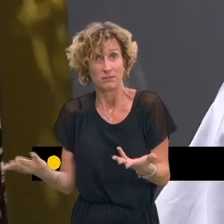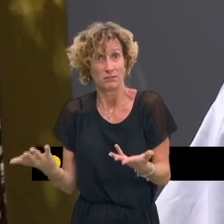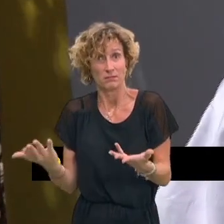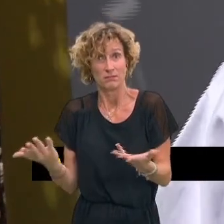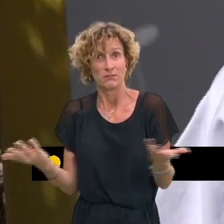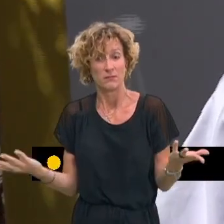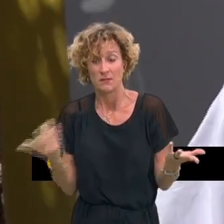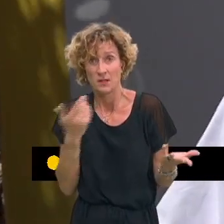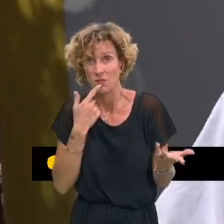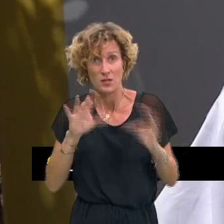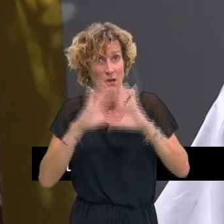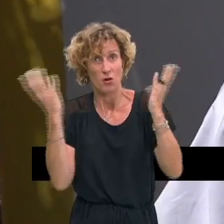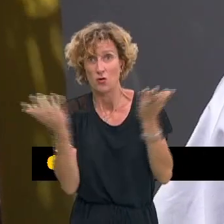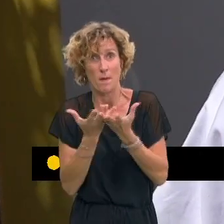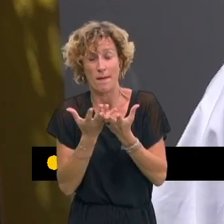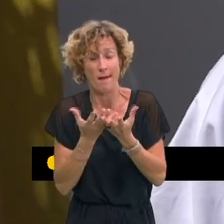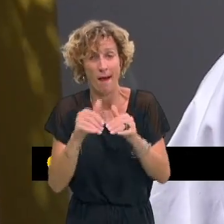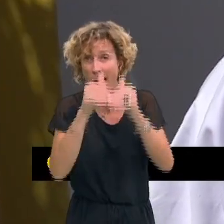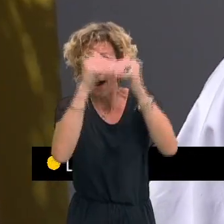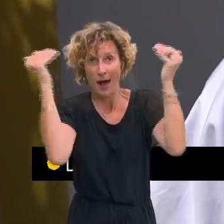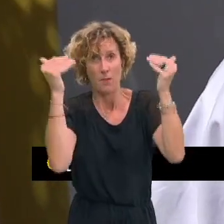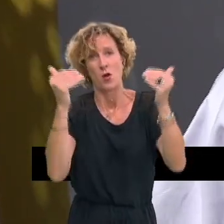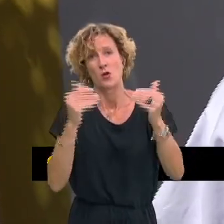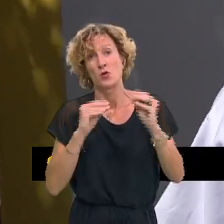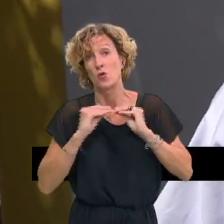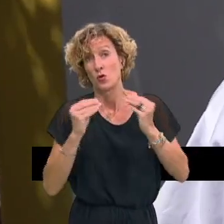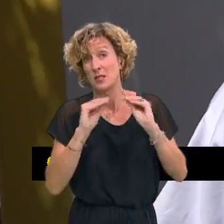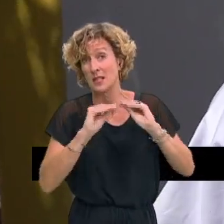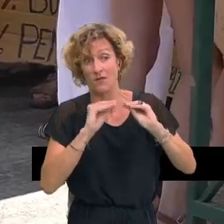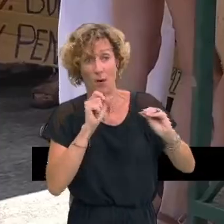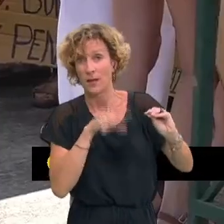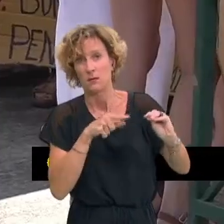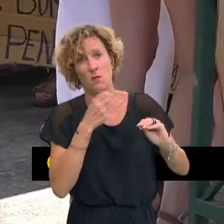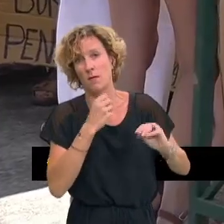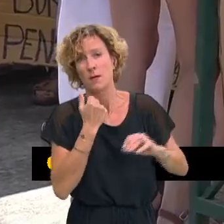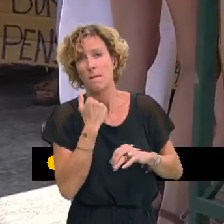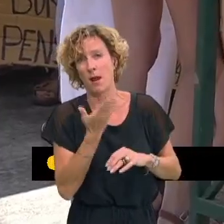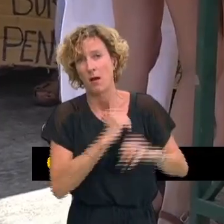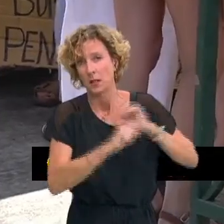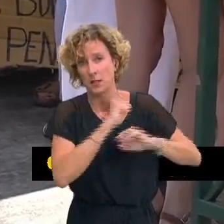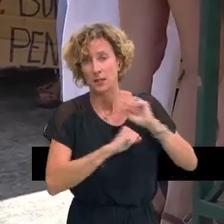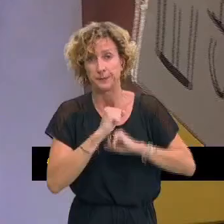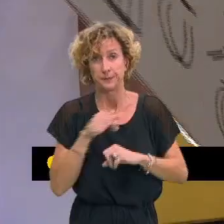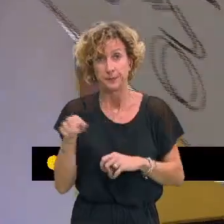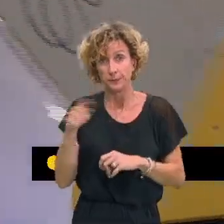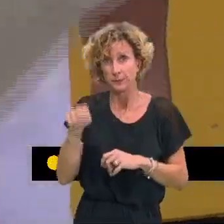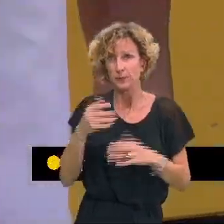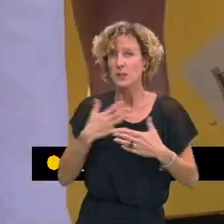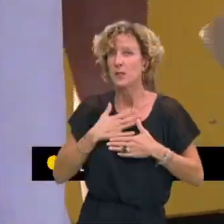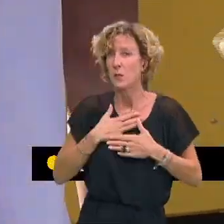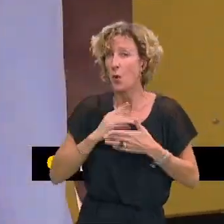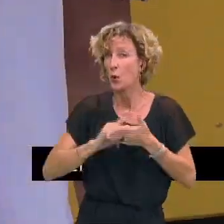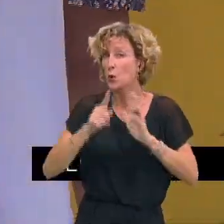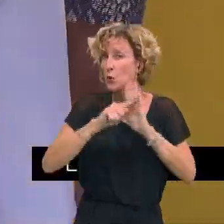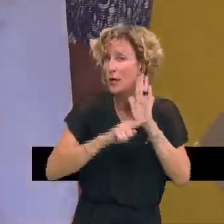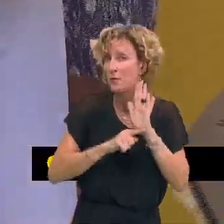et globalement un ras-le-bol de cette formation qui est mal faite en fait. Les internes craignent que toutes les mesures qui visent à restreindre